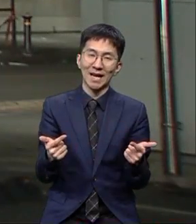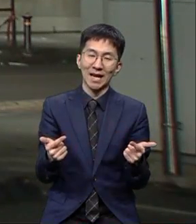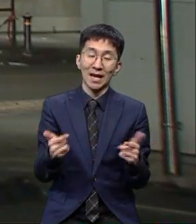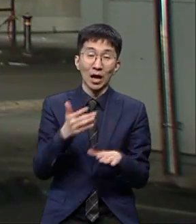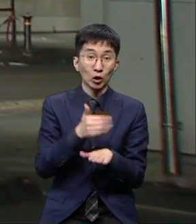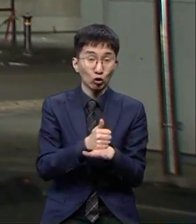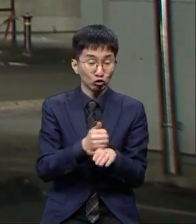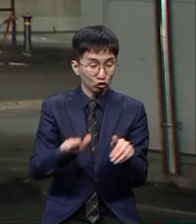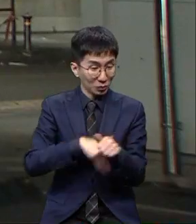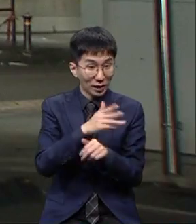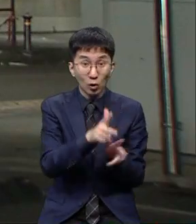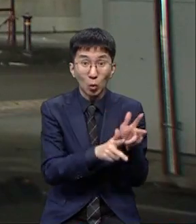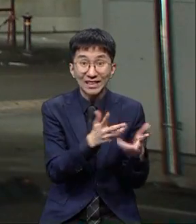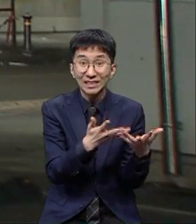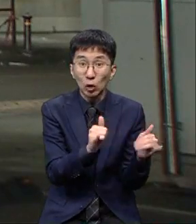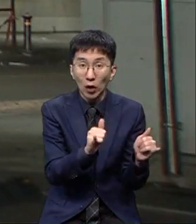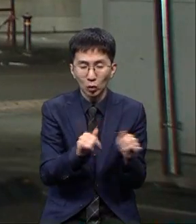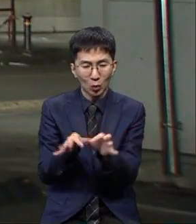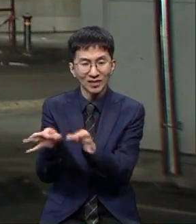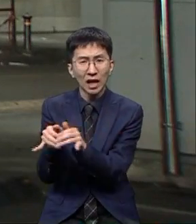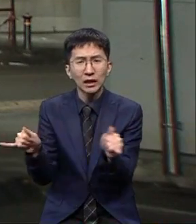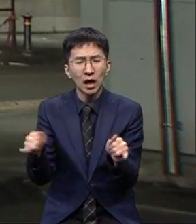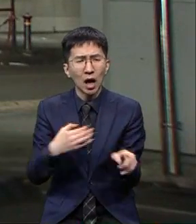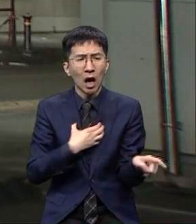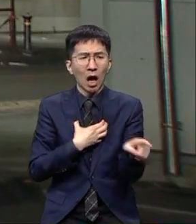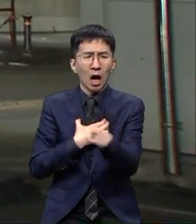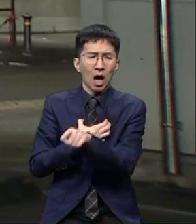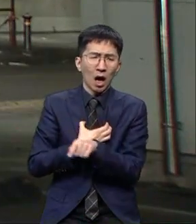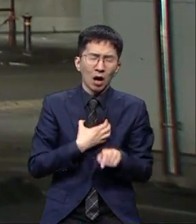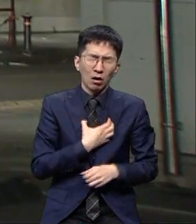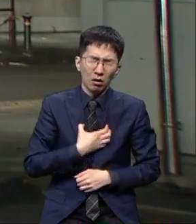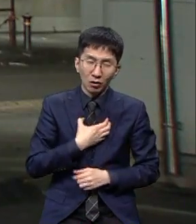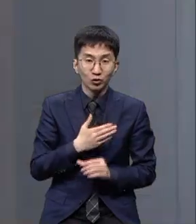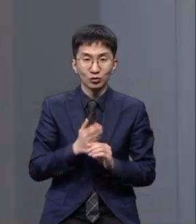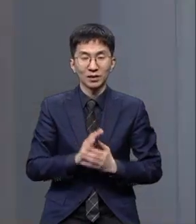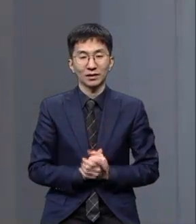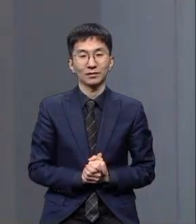공장 직원들과 근처 상인들 걱정이 커지고 있습니다.